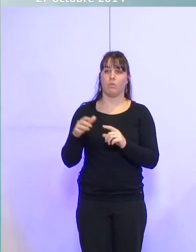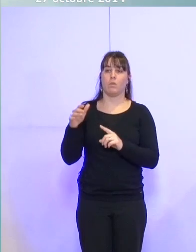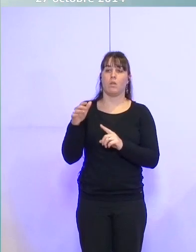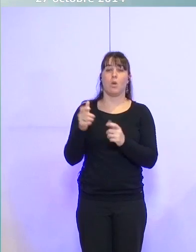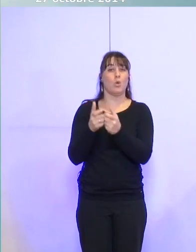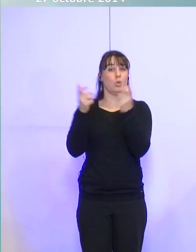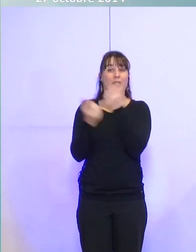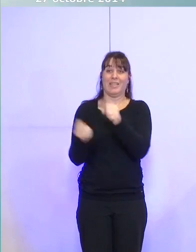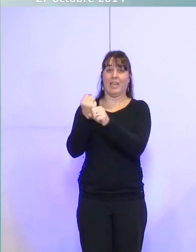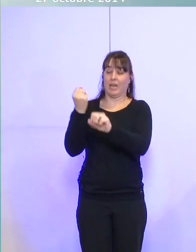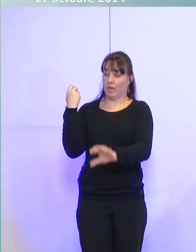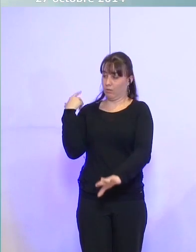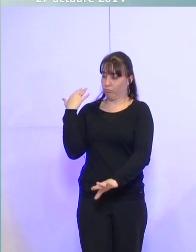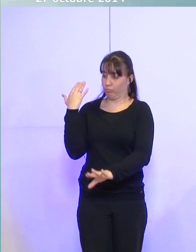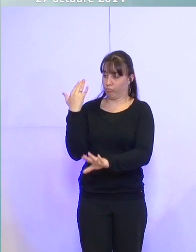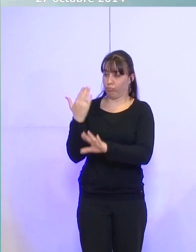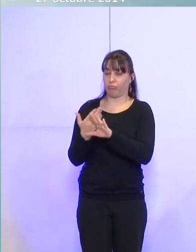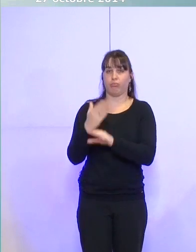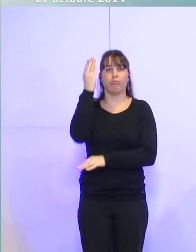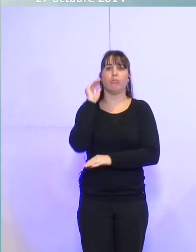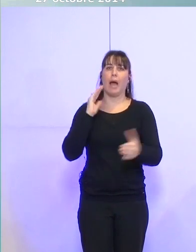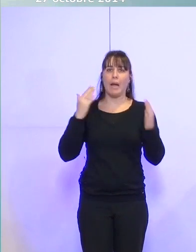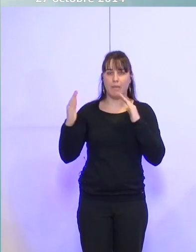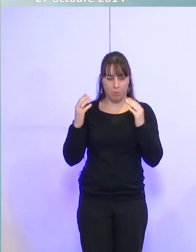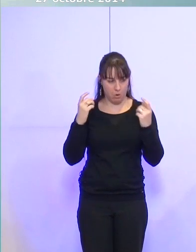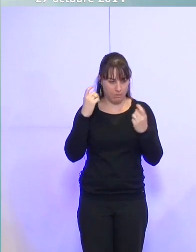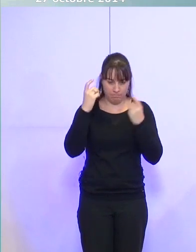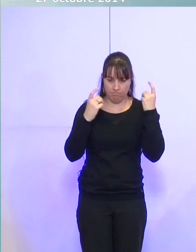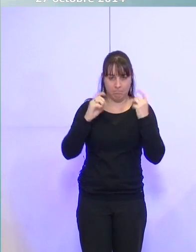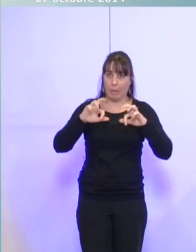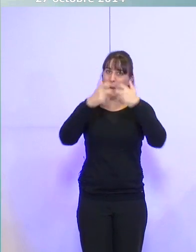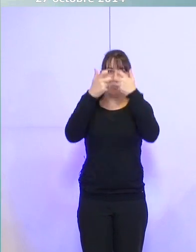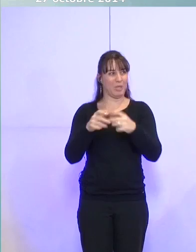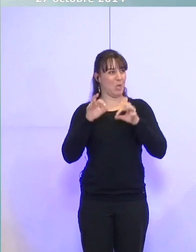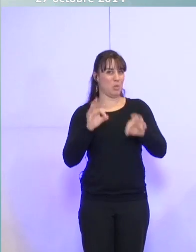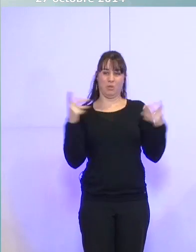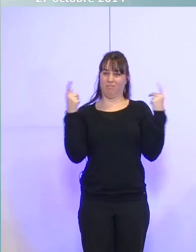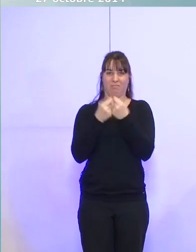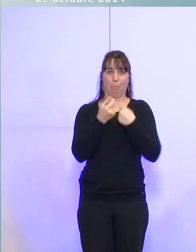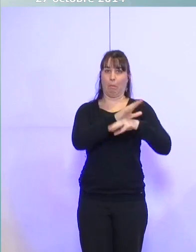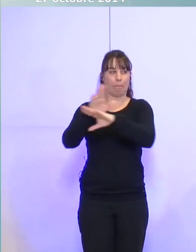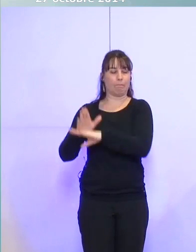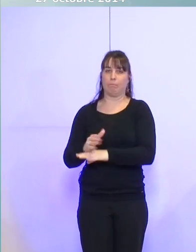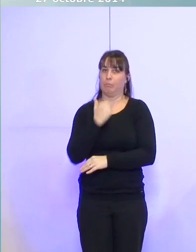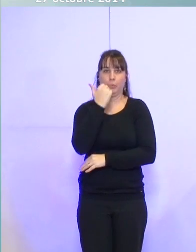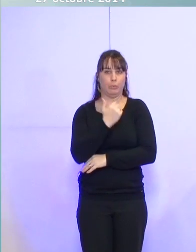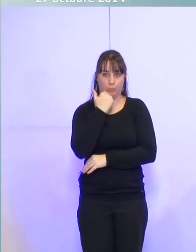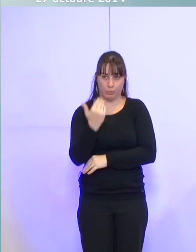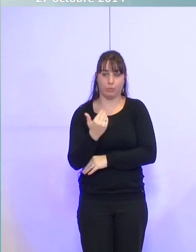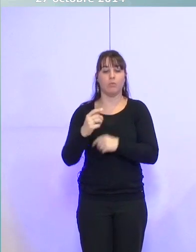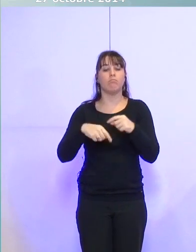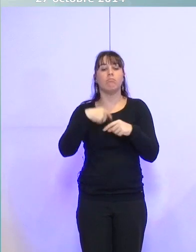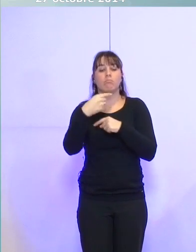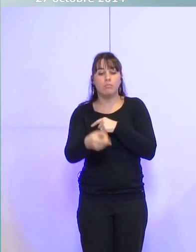la comptabilité analytique d'Alpexpo ne permettait toujours pas de fixer valablement les tarifs et les budgets. Dans quelques jours, une étude